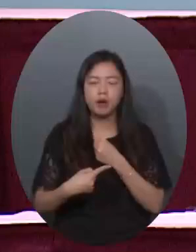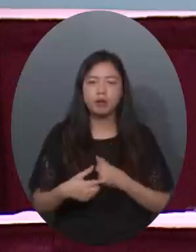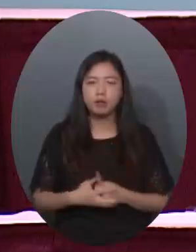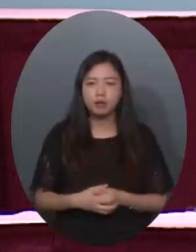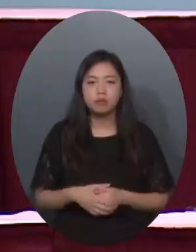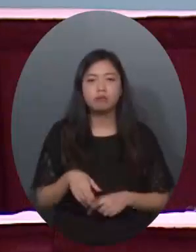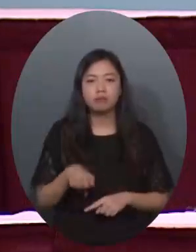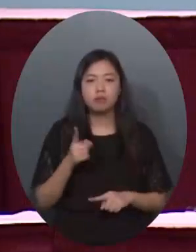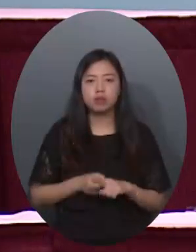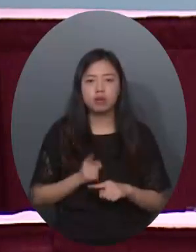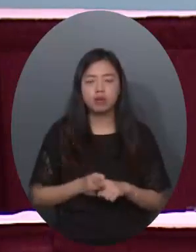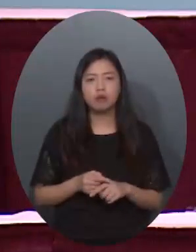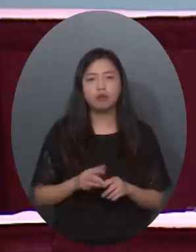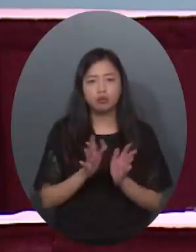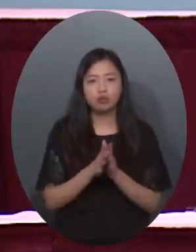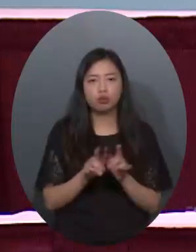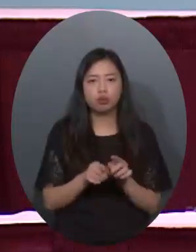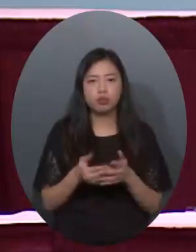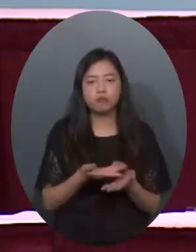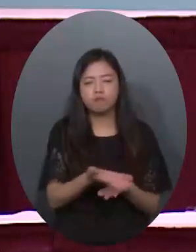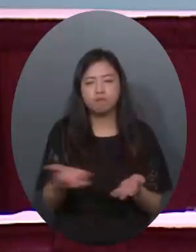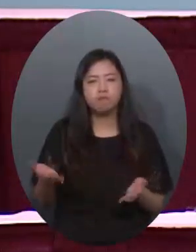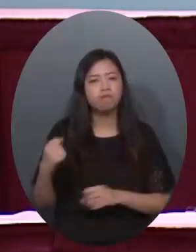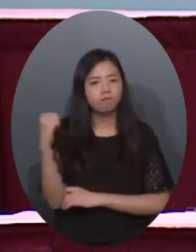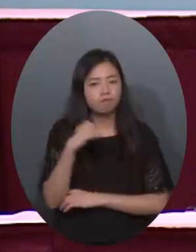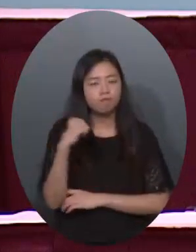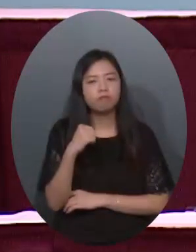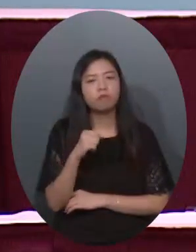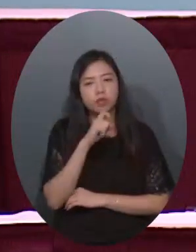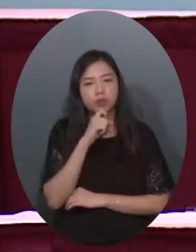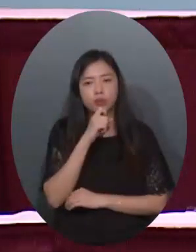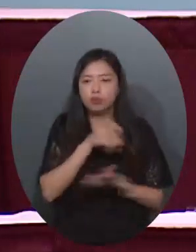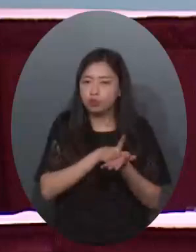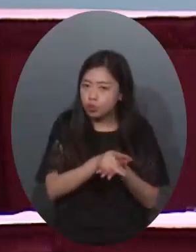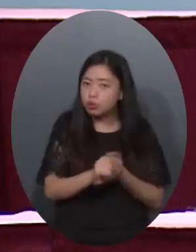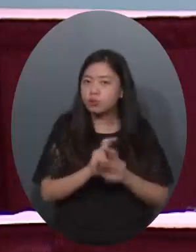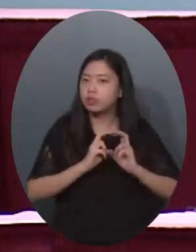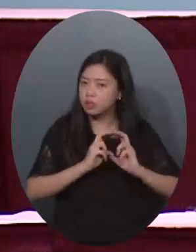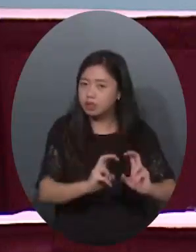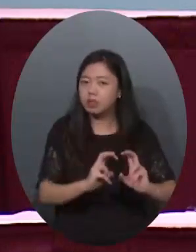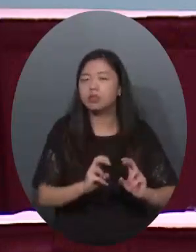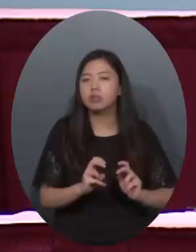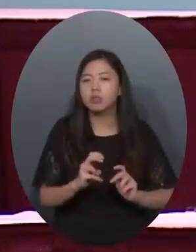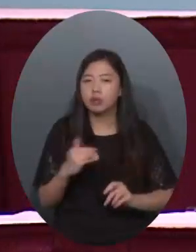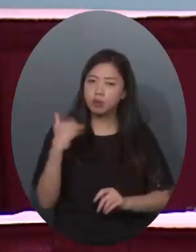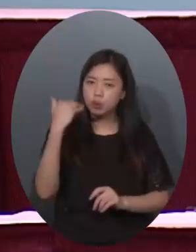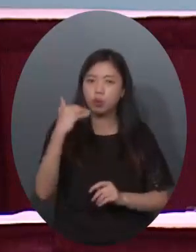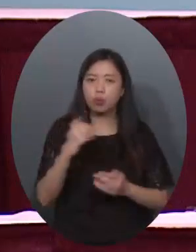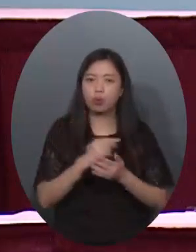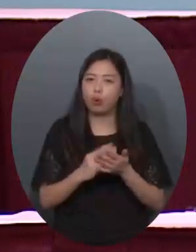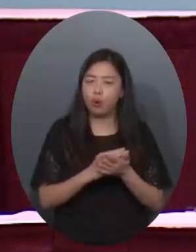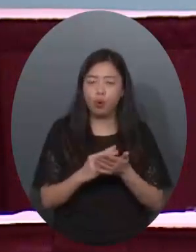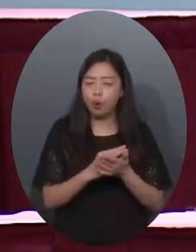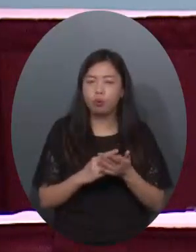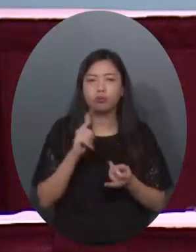這實在是各位同事的不懈努力、專業鐵路運作及高水平維修制度的成